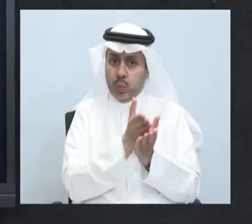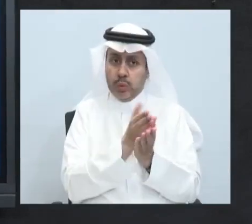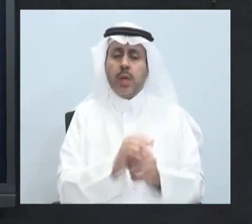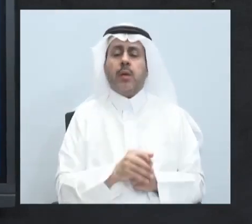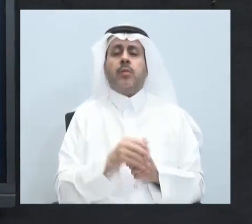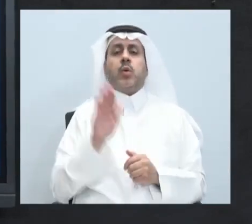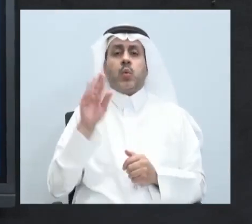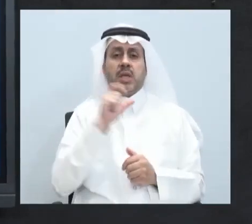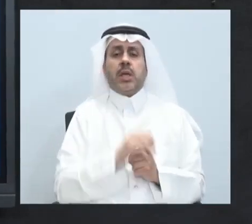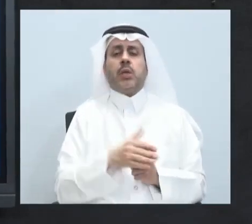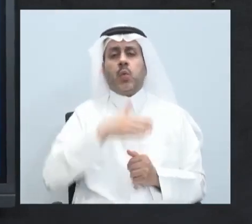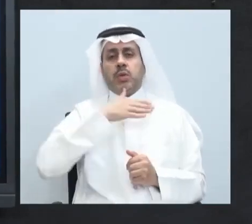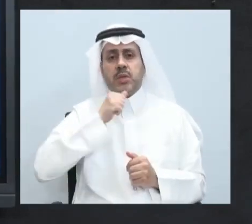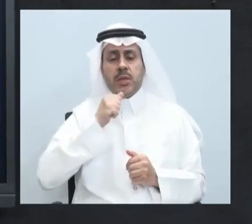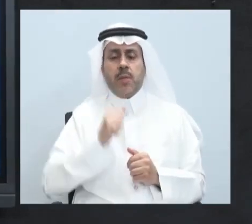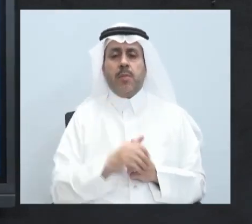الله وسلم على نبينا محمد